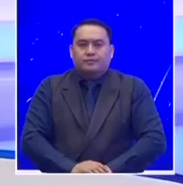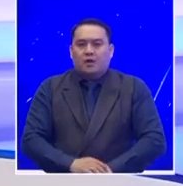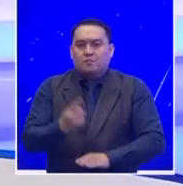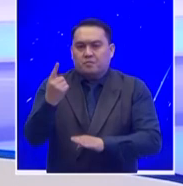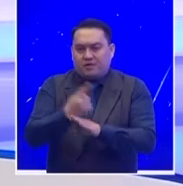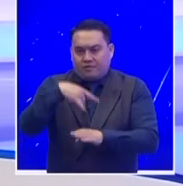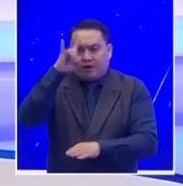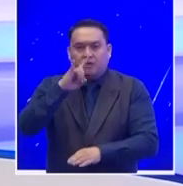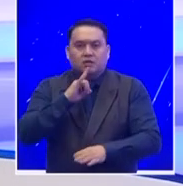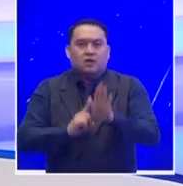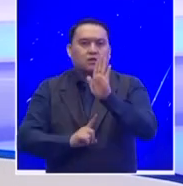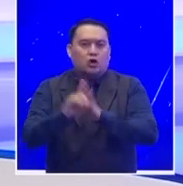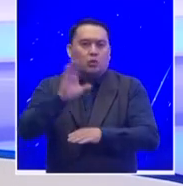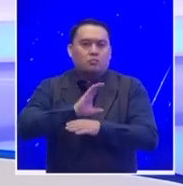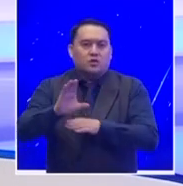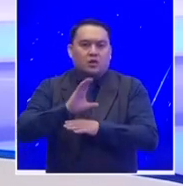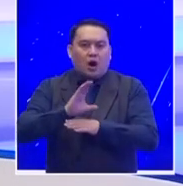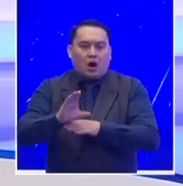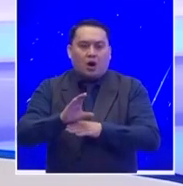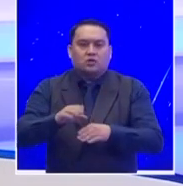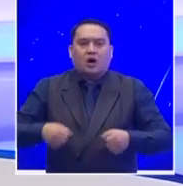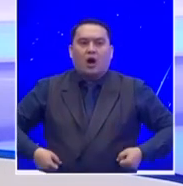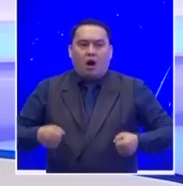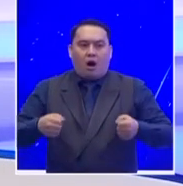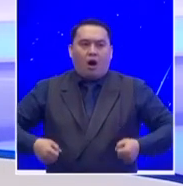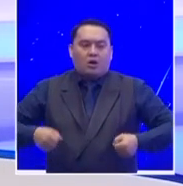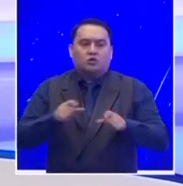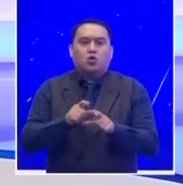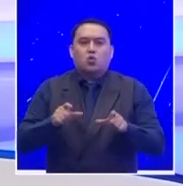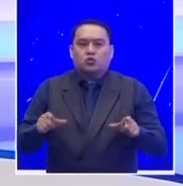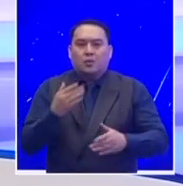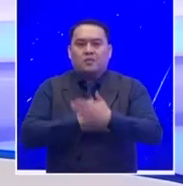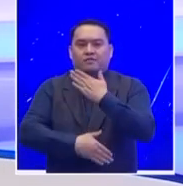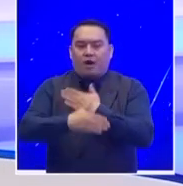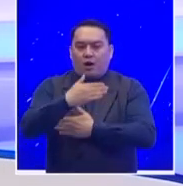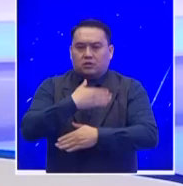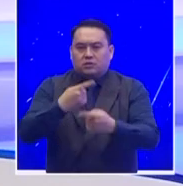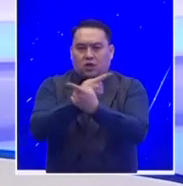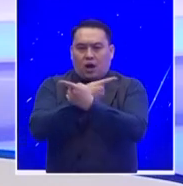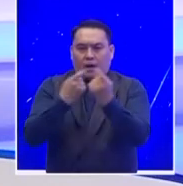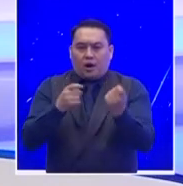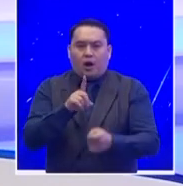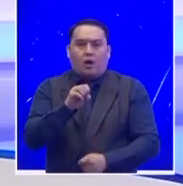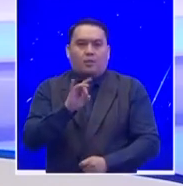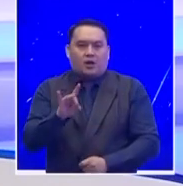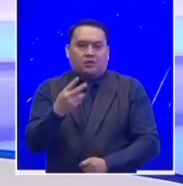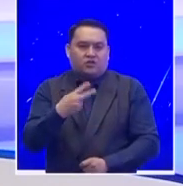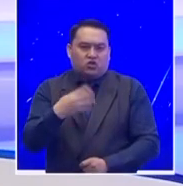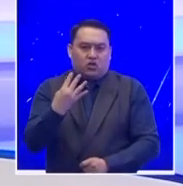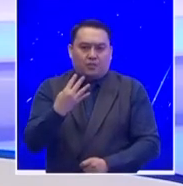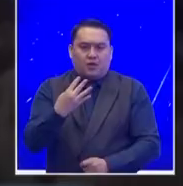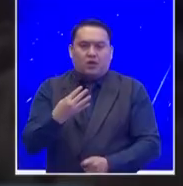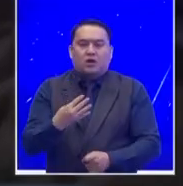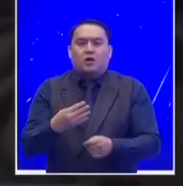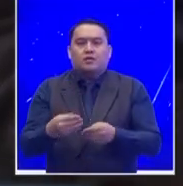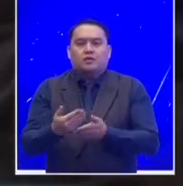Впервые в Казахстане начали производить ортопедические коляски для людей с ограниченными возможностями, сообщает корреспондент Хабар-24.